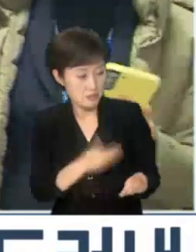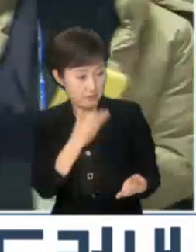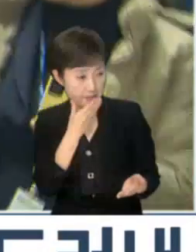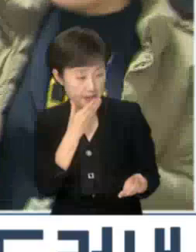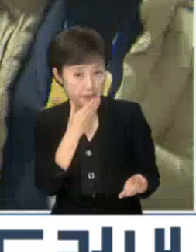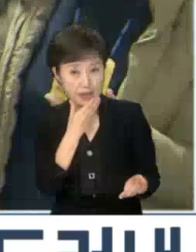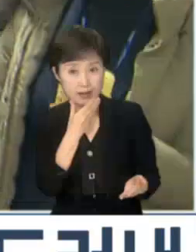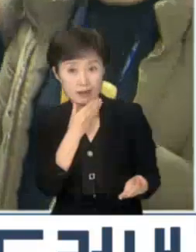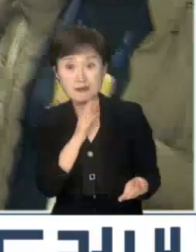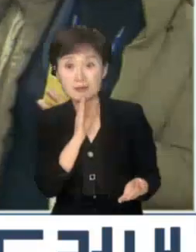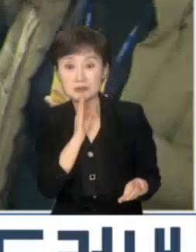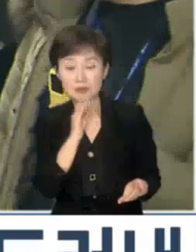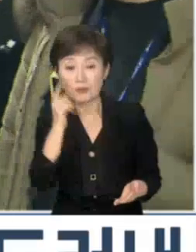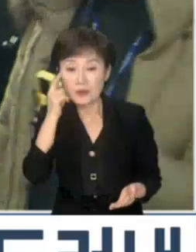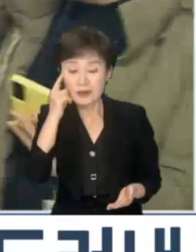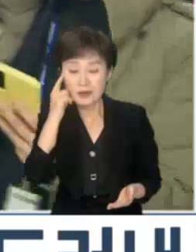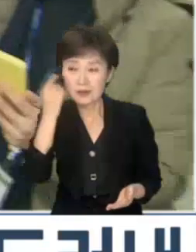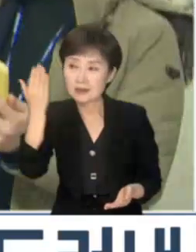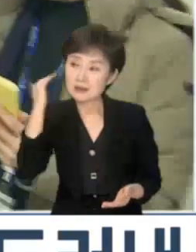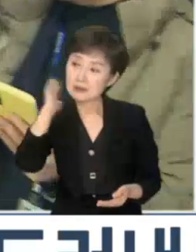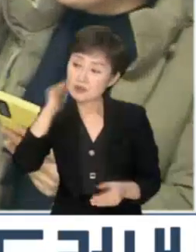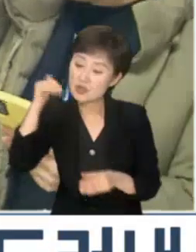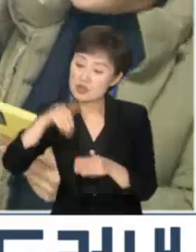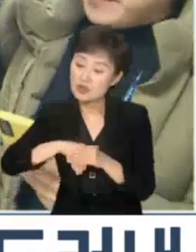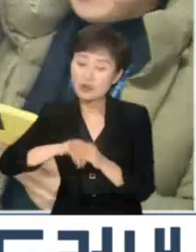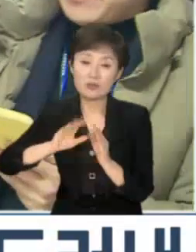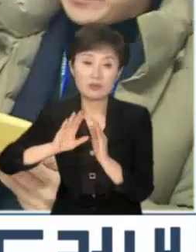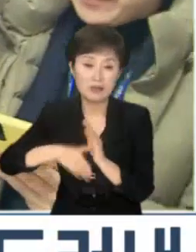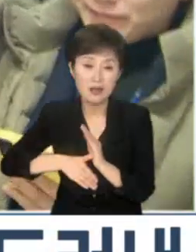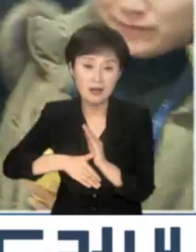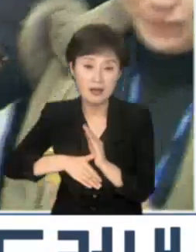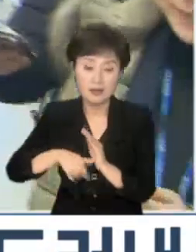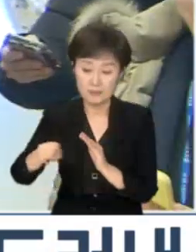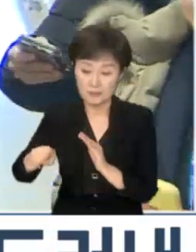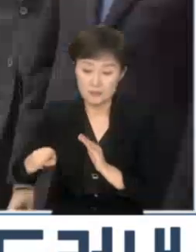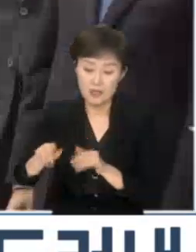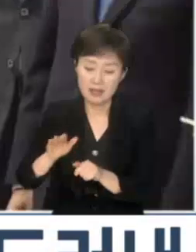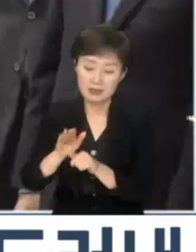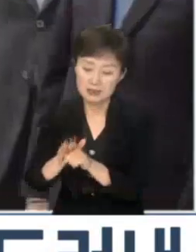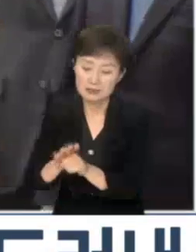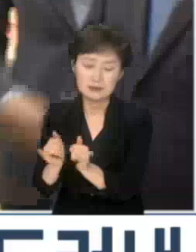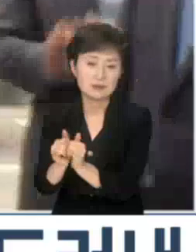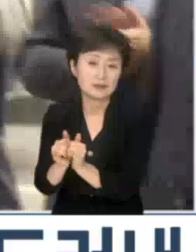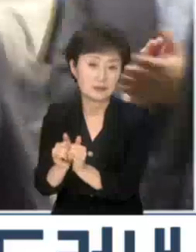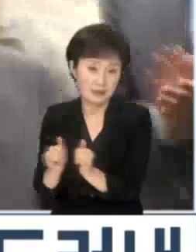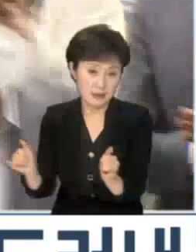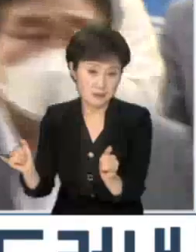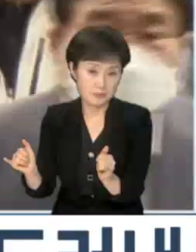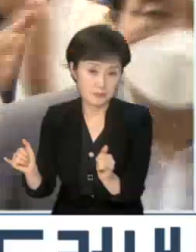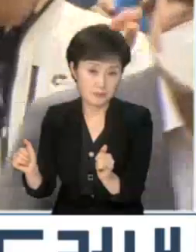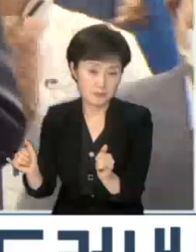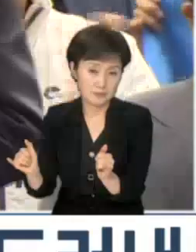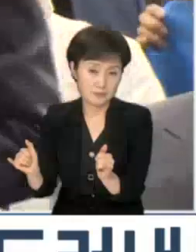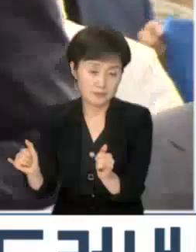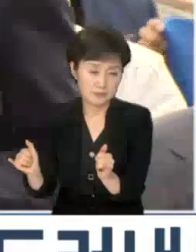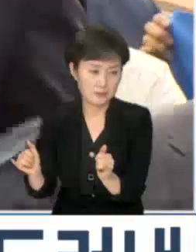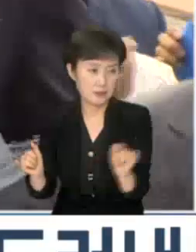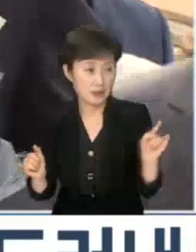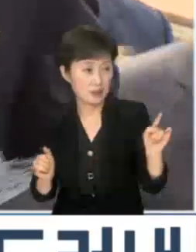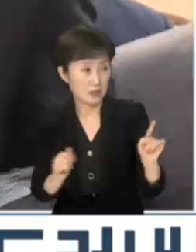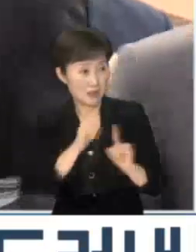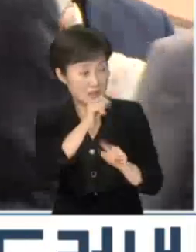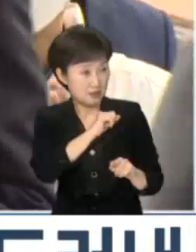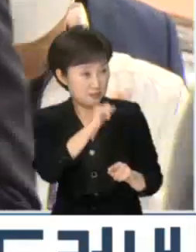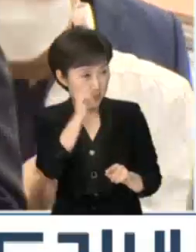제가 왜 말씀드리냐면은 지난 대선 당시에 이낙연 대표를 지지했던 많은 사람들이 윤석열 우리 대선